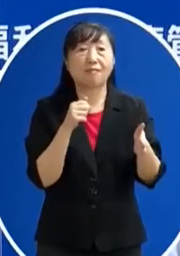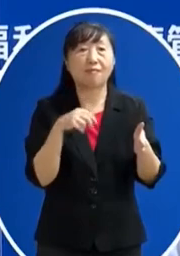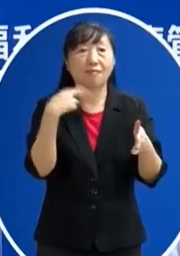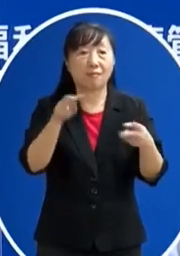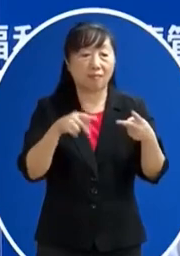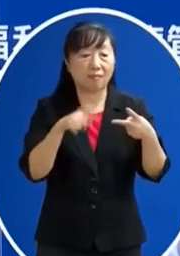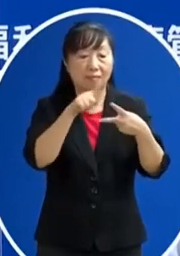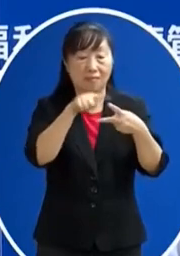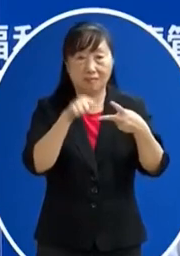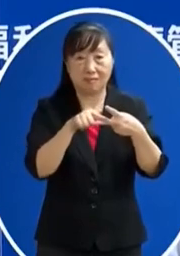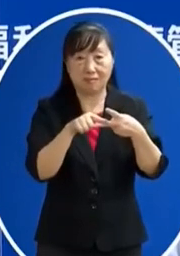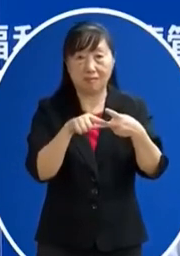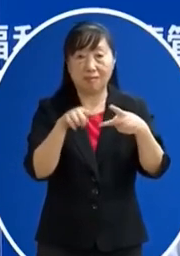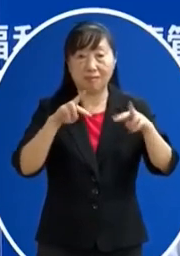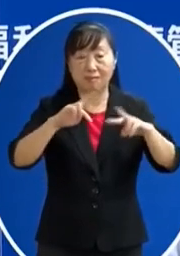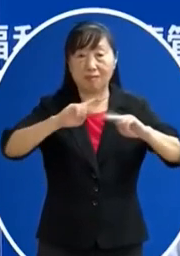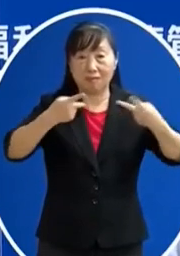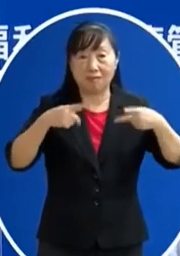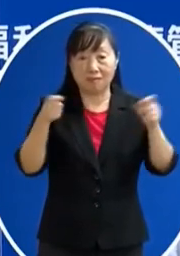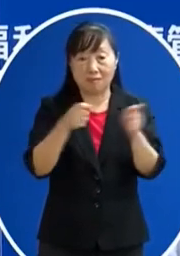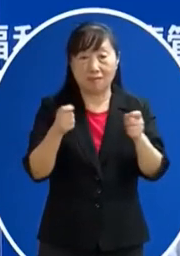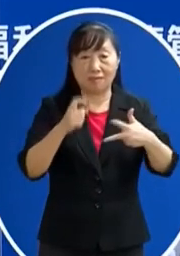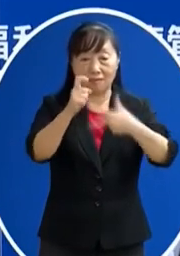间隔为10到12周，